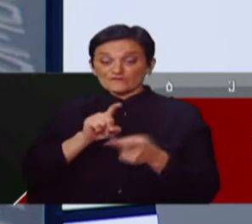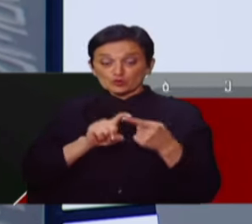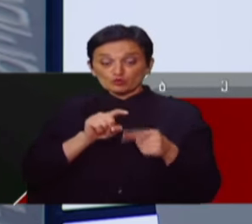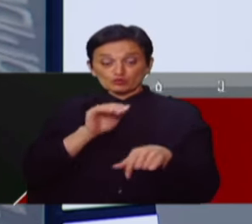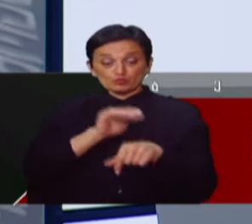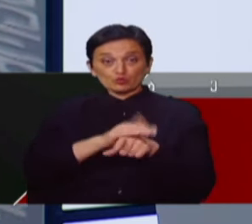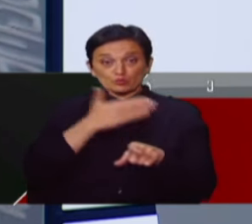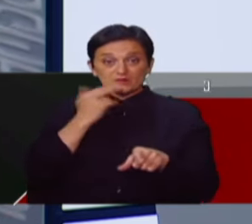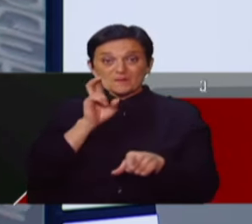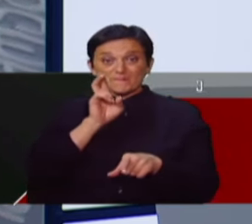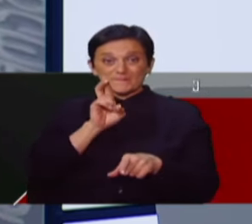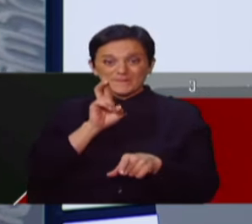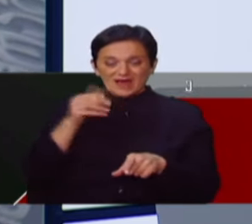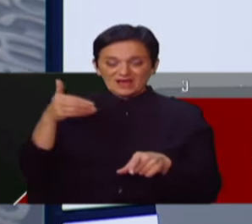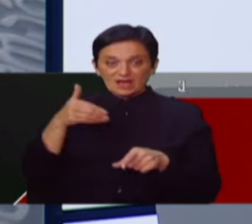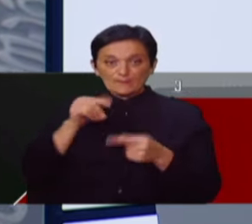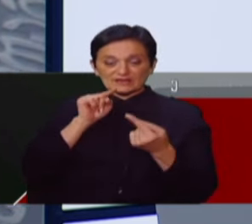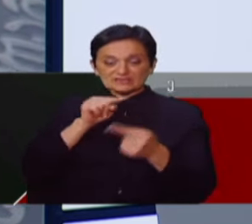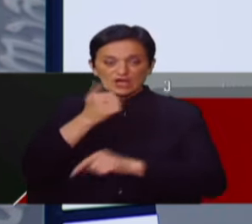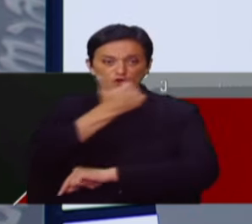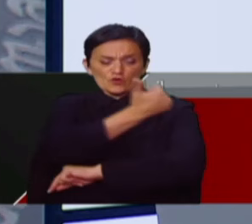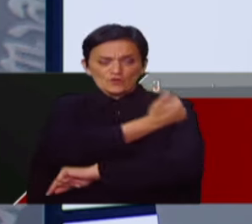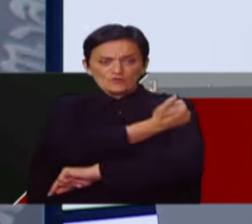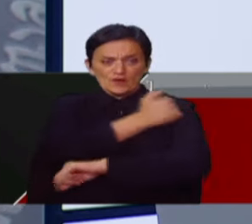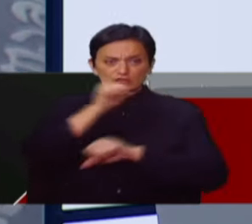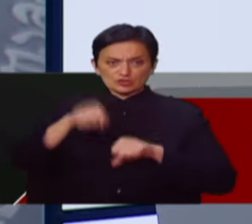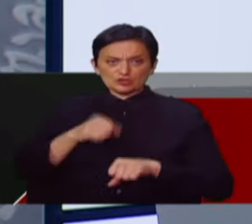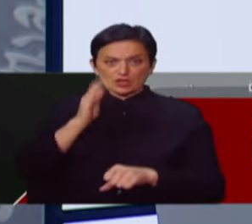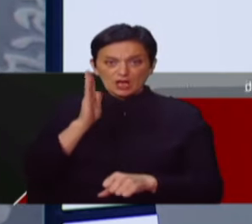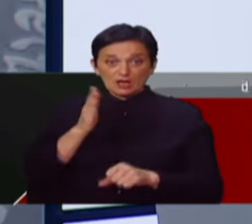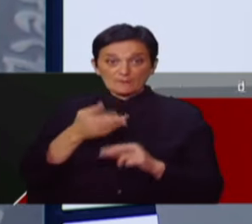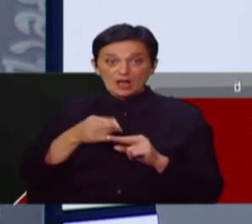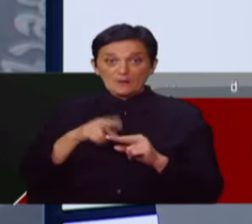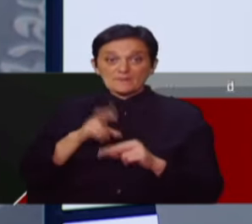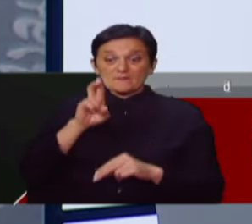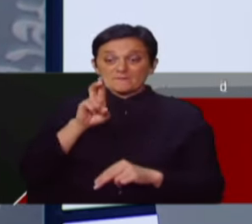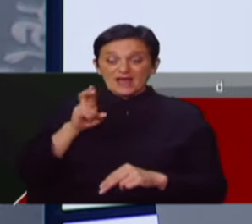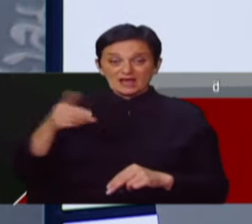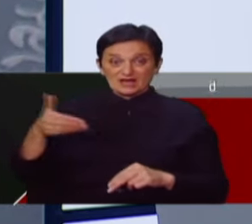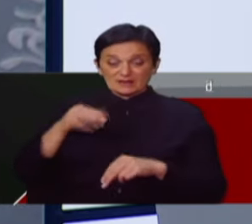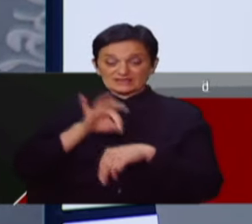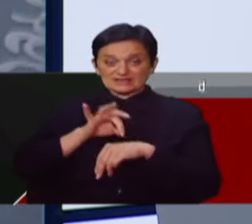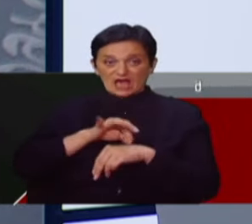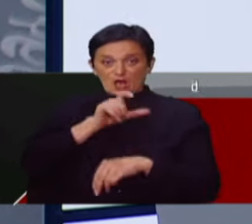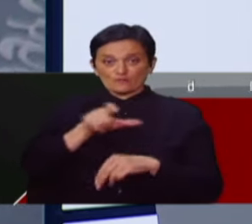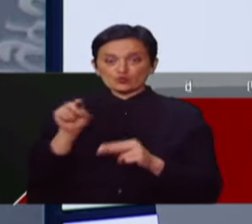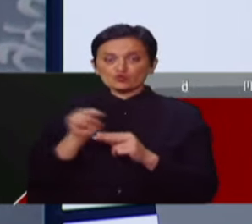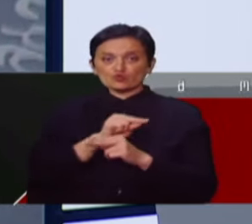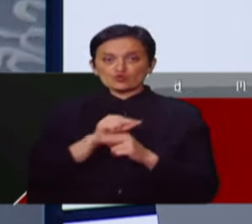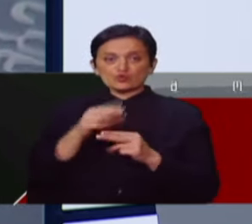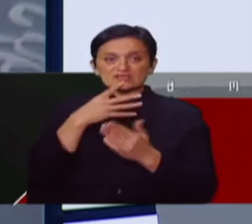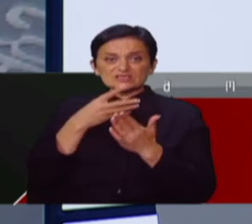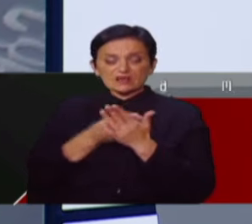დაუდასტურდება, B ჰეპატიტის საწინააღმდეგო ვაქცინაციის ჩატარების შესაძლებლობა ექნება. ამ დრომდე B ჰეპატიტით დაავადებულ ადამიანებს მკურნალობა